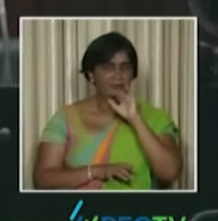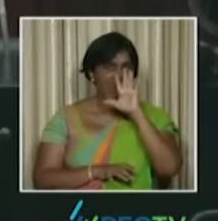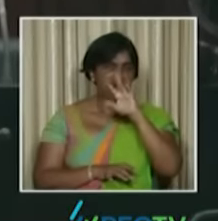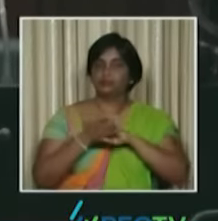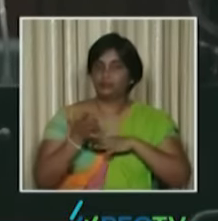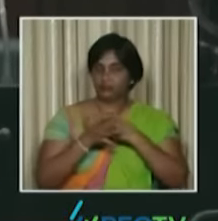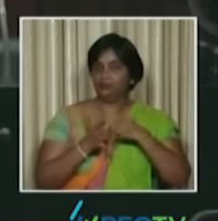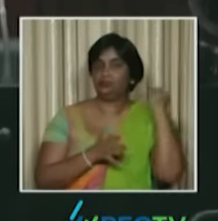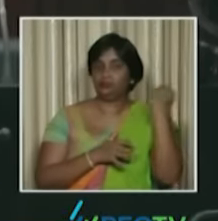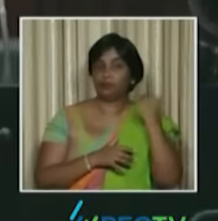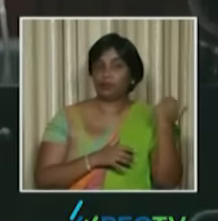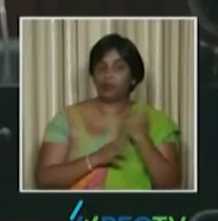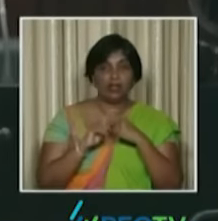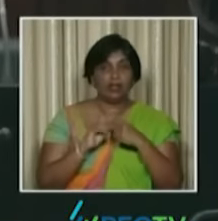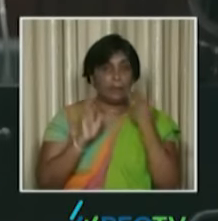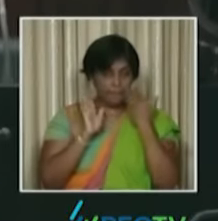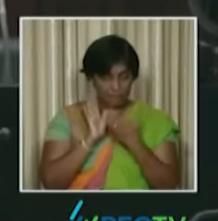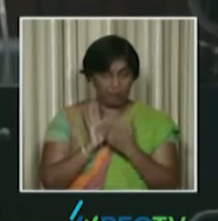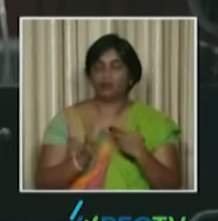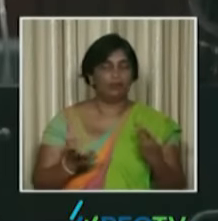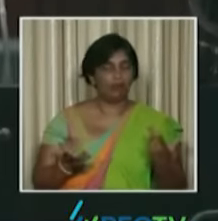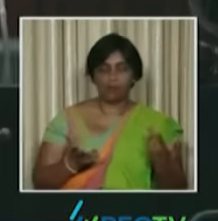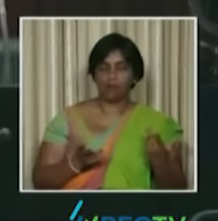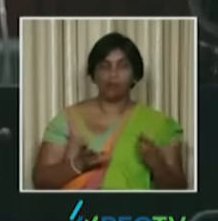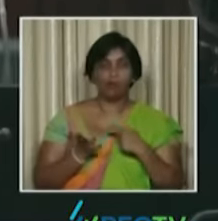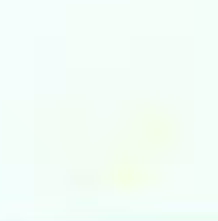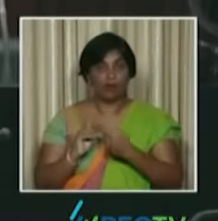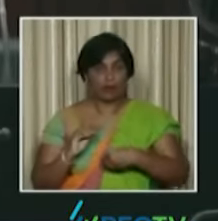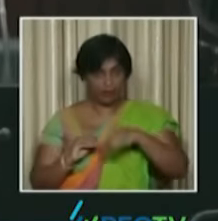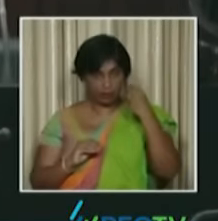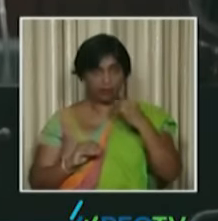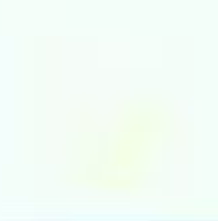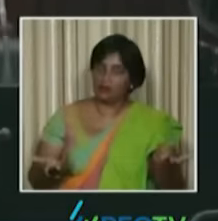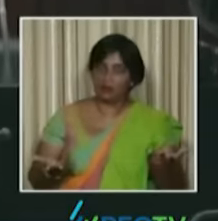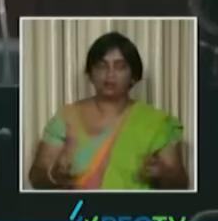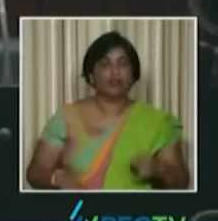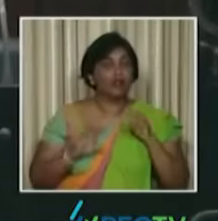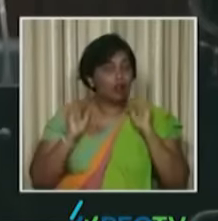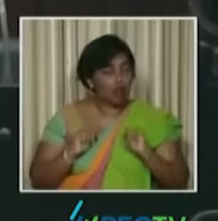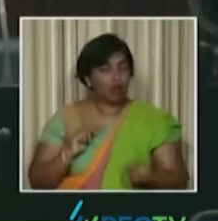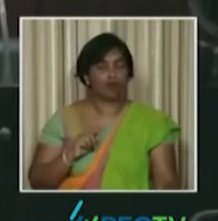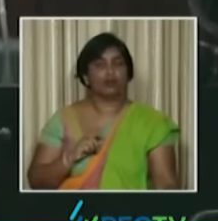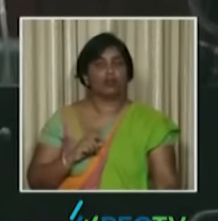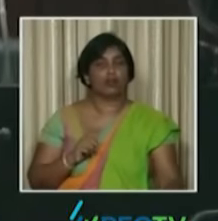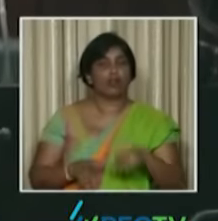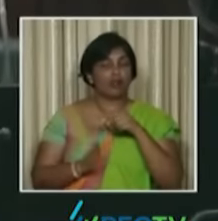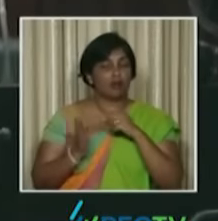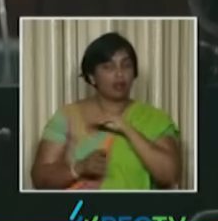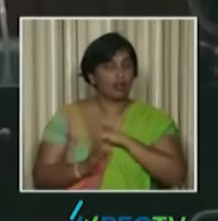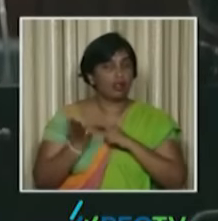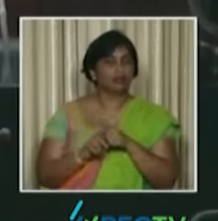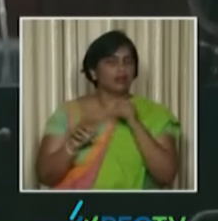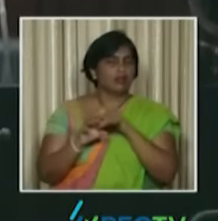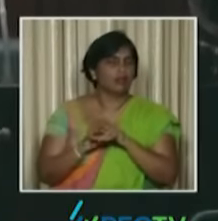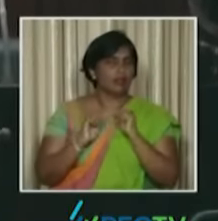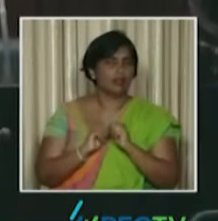153ක වර්ධනයක් අලුතෙන් බදු හඳුන්වා දුන්නද උත්තරේ නැත එන බදු වැඩි කරාද උත්තරේ නැත එහෙනම් මේ බදු ආදායම එන්නේ